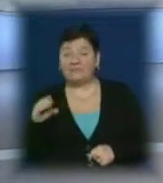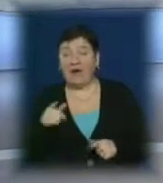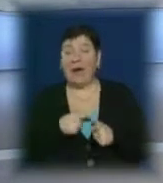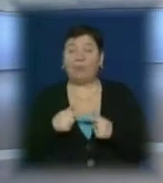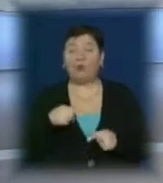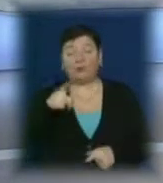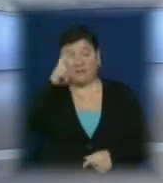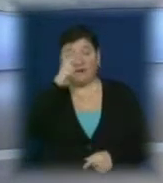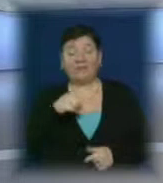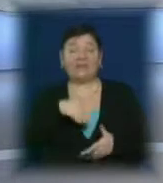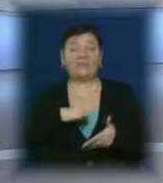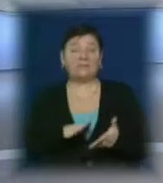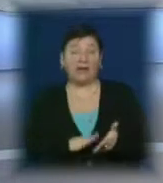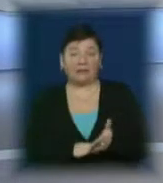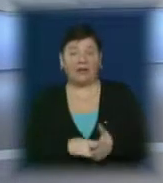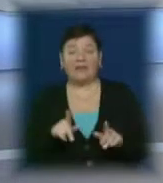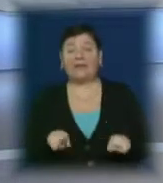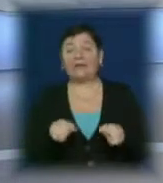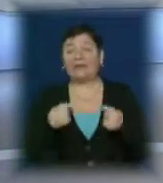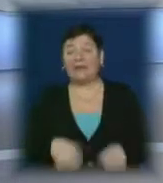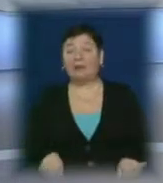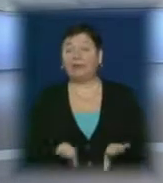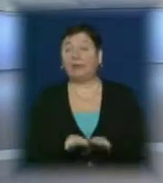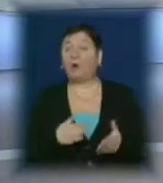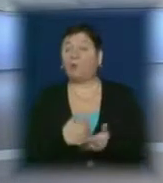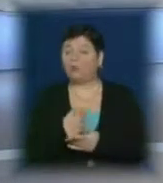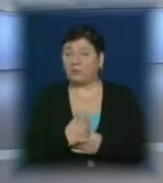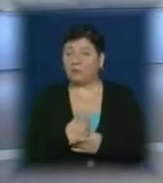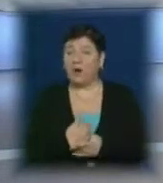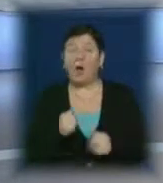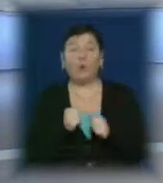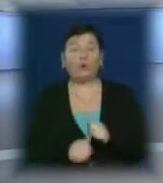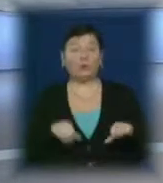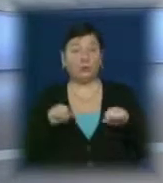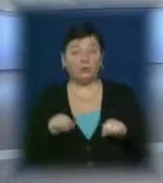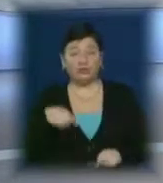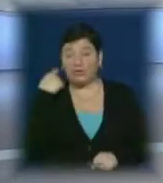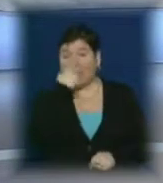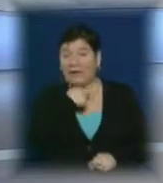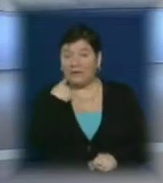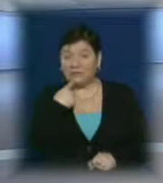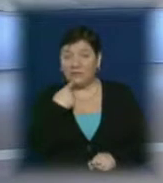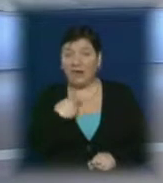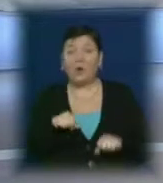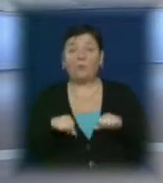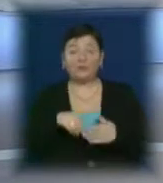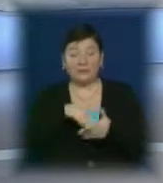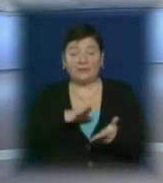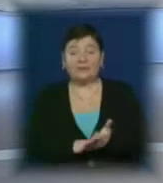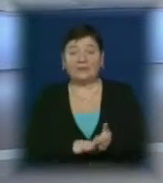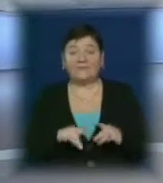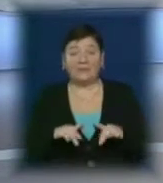державних реєстраторів, акредитованих для надання таких послуг. Тепер кожен зможе самостійно обирати місце реєстраційної